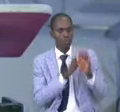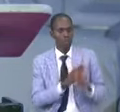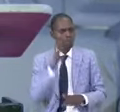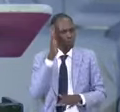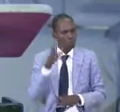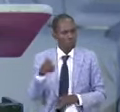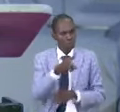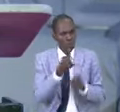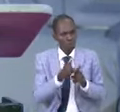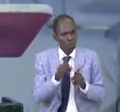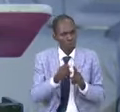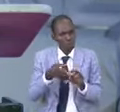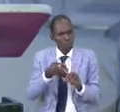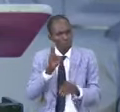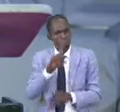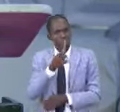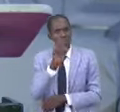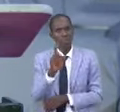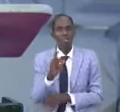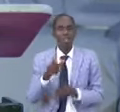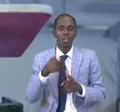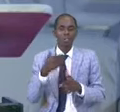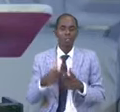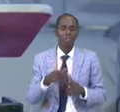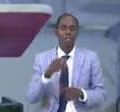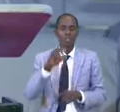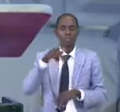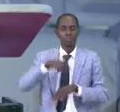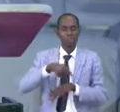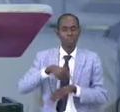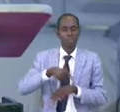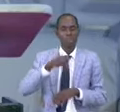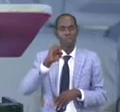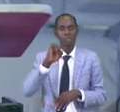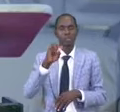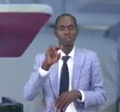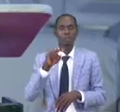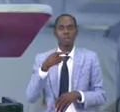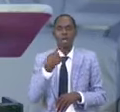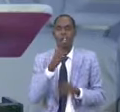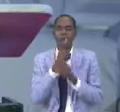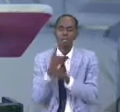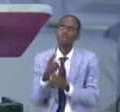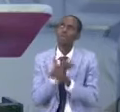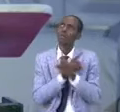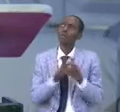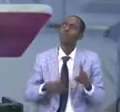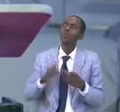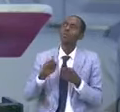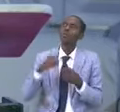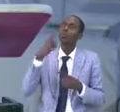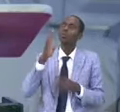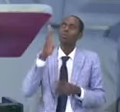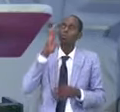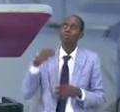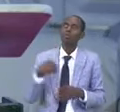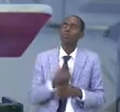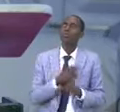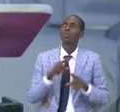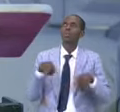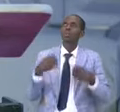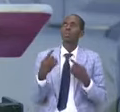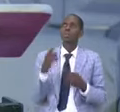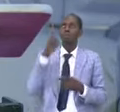vous en aller aussi si mon pied lui répondit Seigneur à qui non tu as les paroles de la vie éternelle et nous avons cru